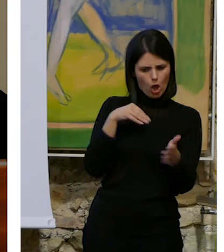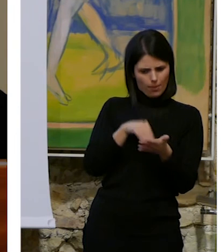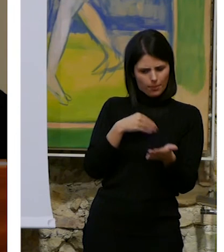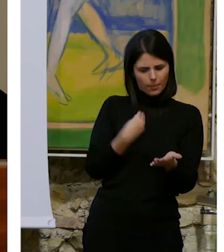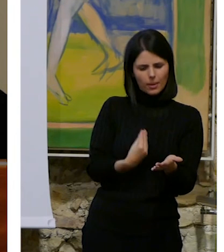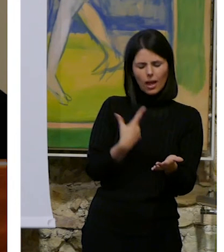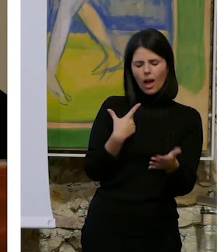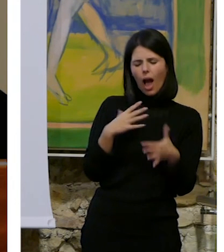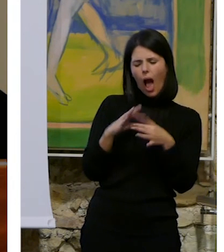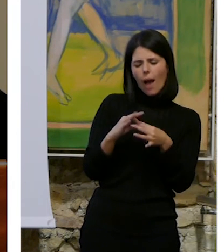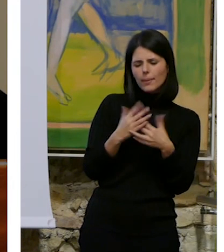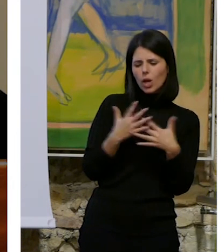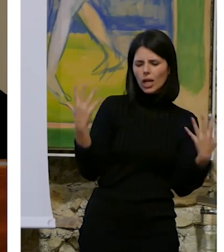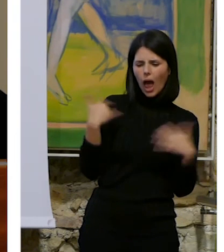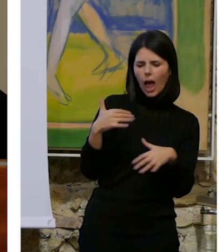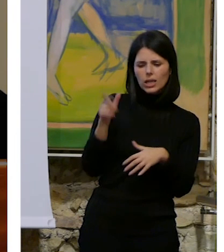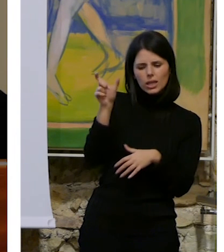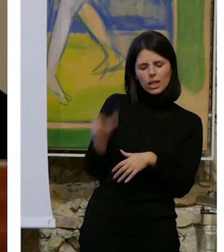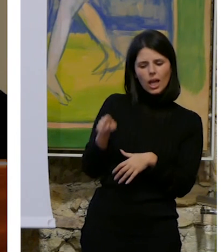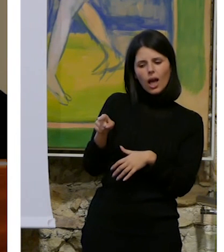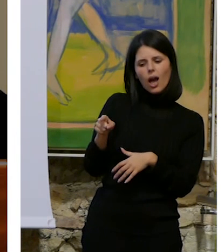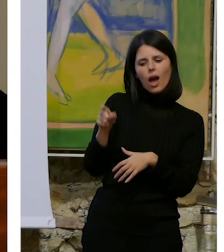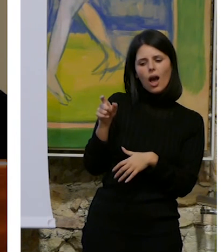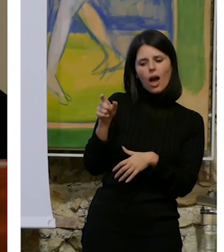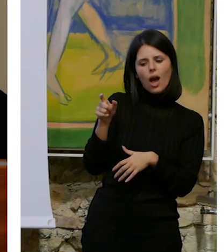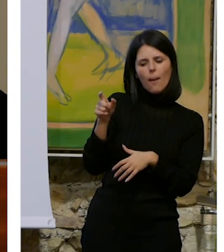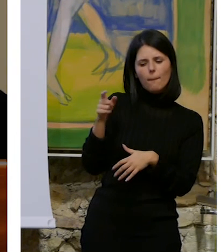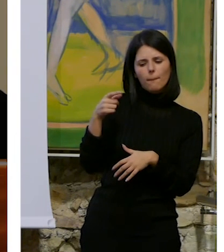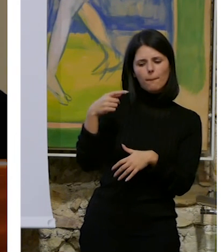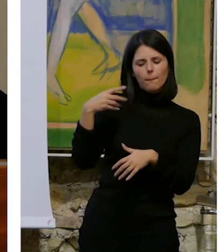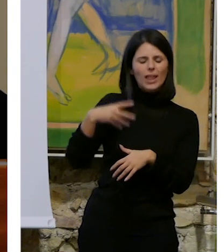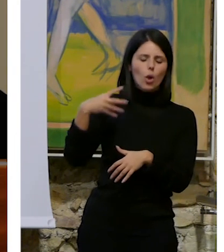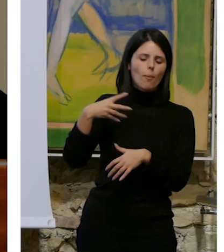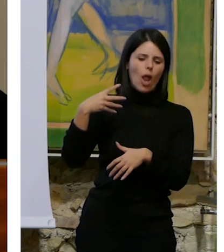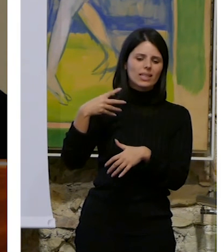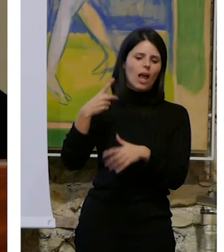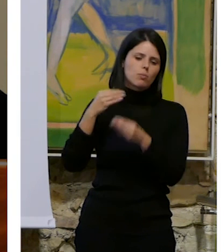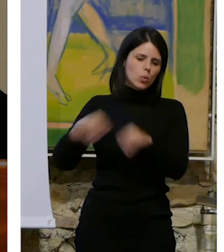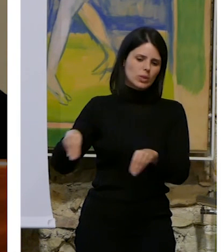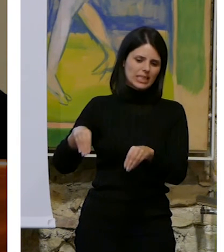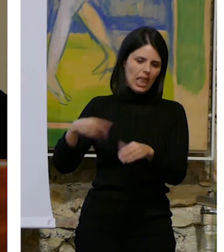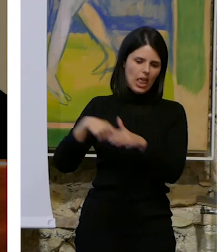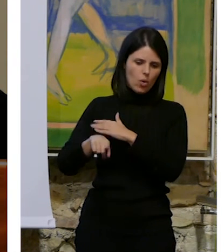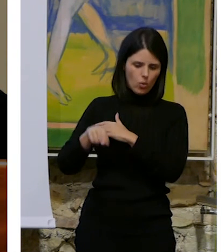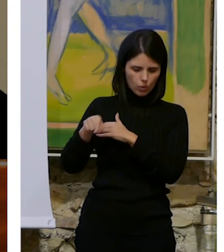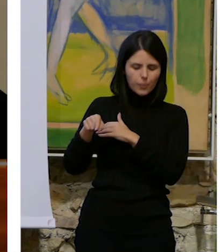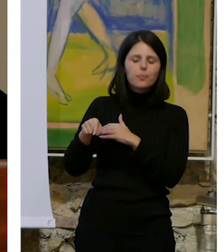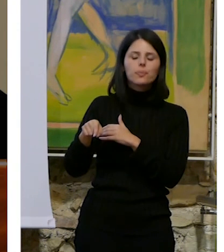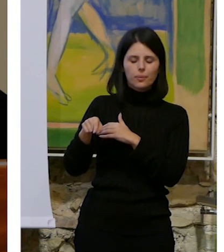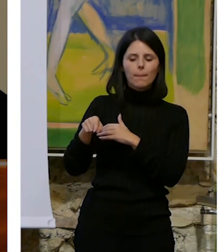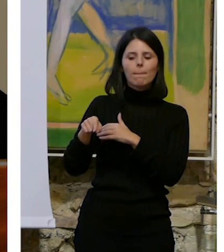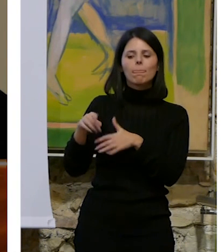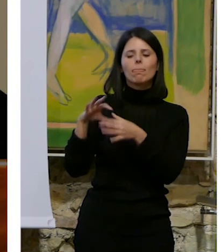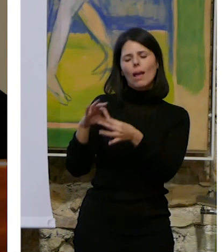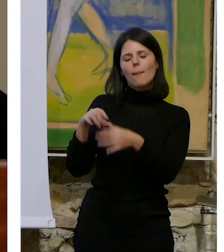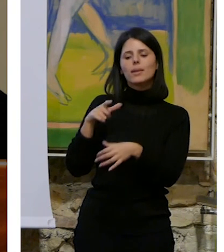amico della capa del volontariato del Metropolitan, del museo. Il volontariato del